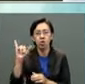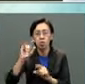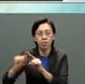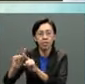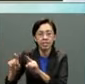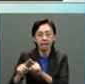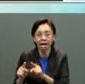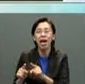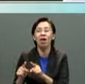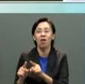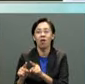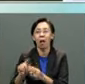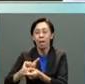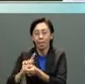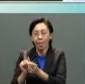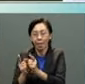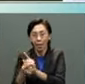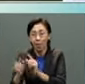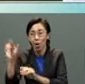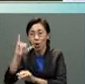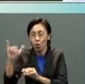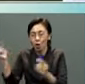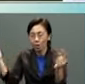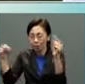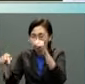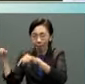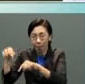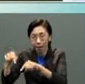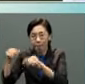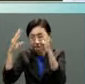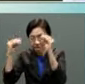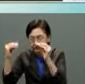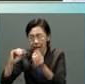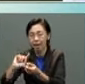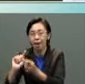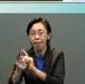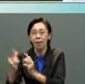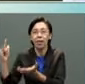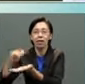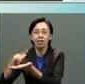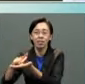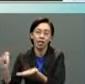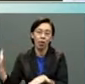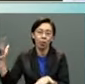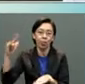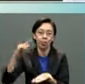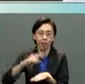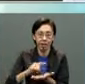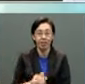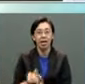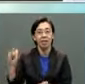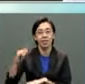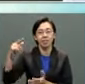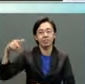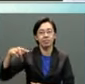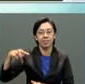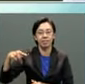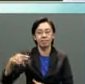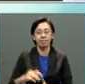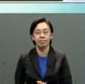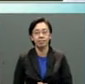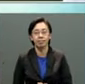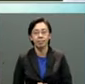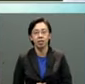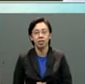คนมาต่อเครื่องตรงนี้แล้วก็มีการหาเครื่องที่มารับเป็นพิเศษให้นะครับโดยทางค